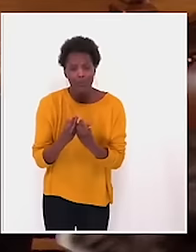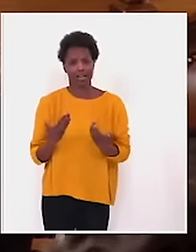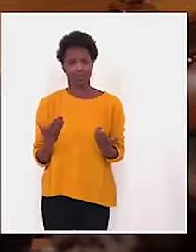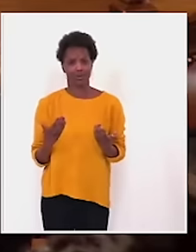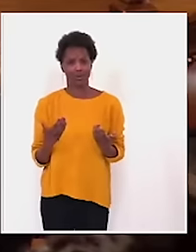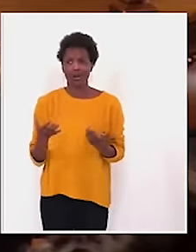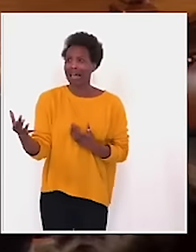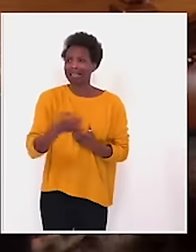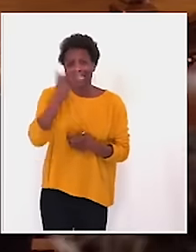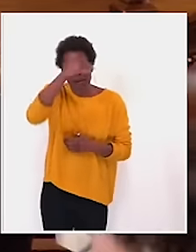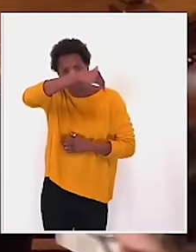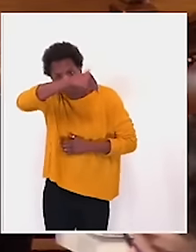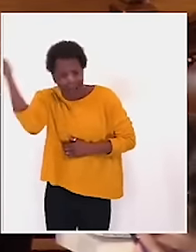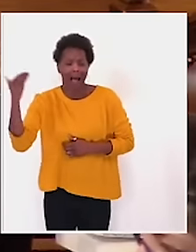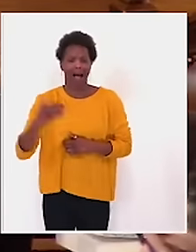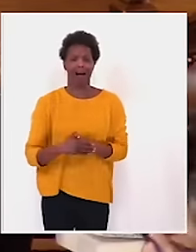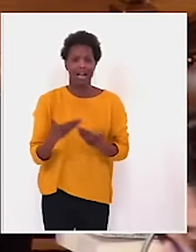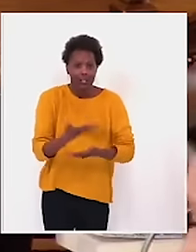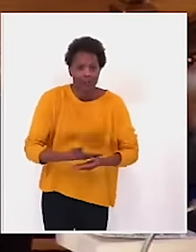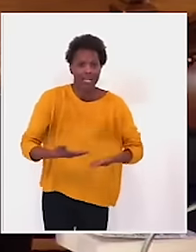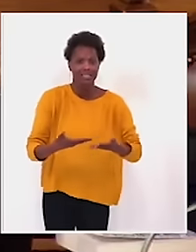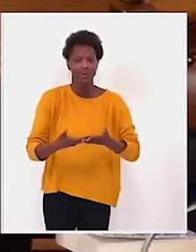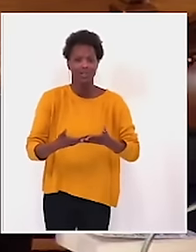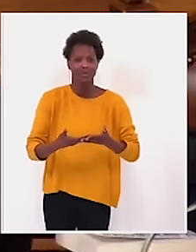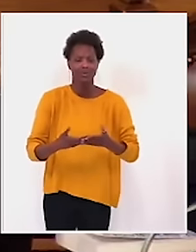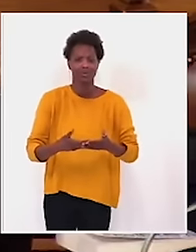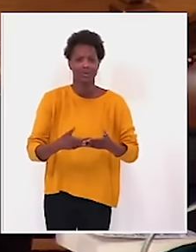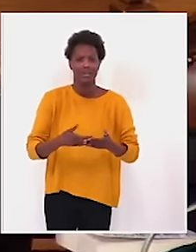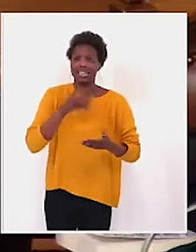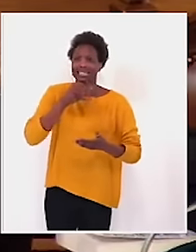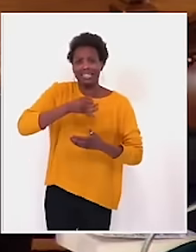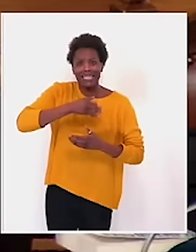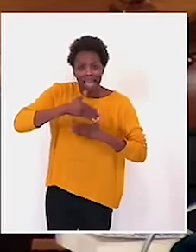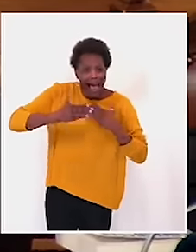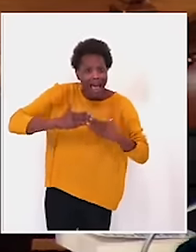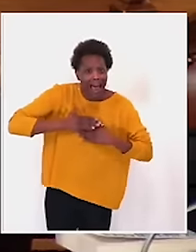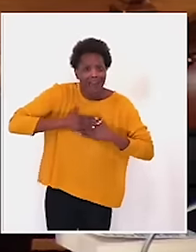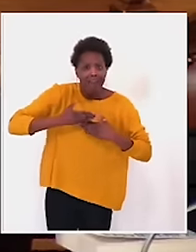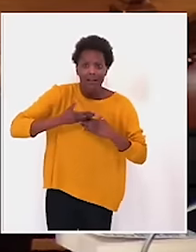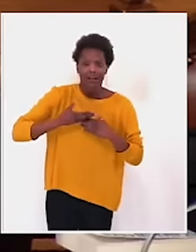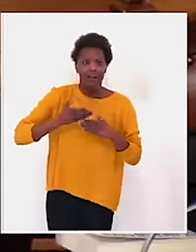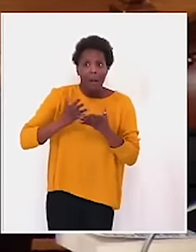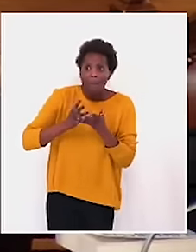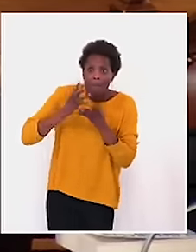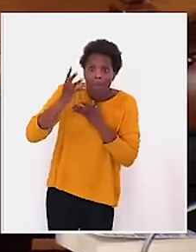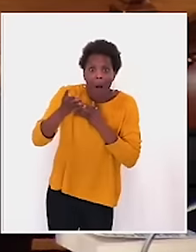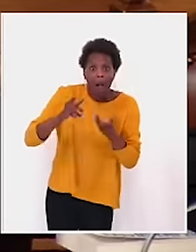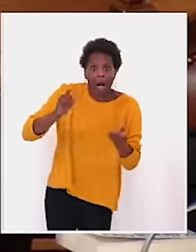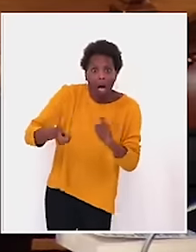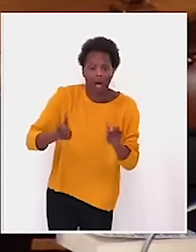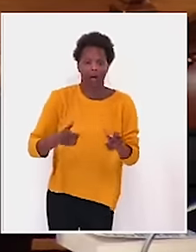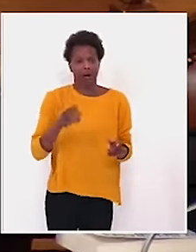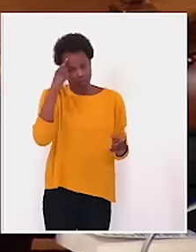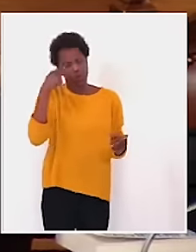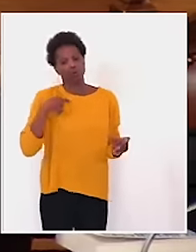d'un ras-le-bol et d'une peur de l'avenir dans la colère des jeunes. Ben voilà, il y a un décalage énorme. Et nous, on pense qu'effectivement, la médiation, c'est utile, encore une